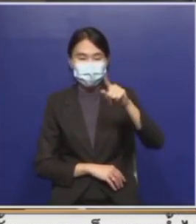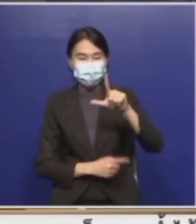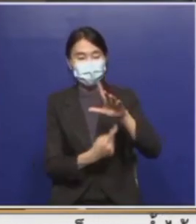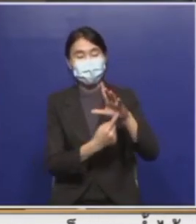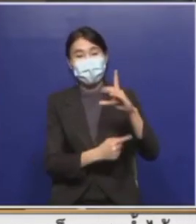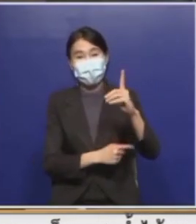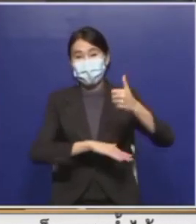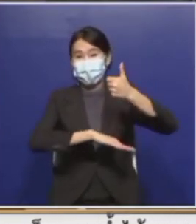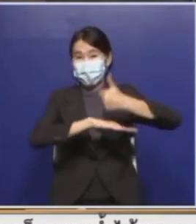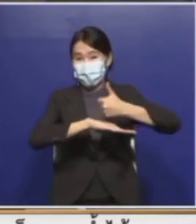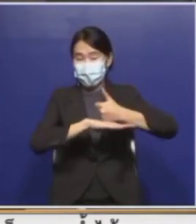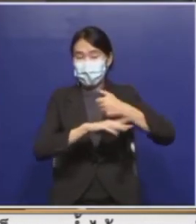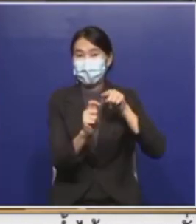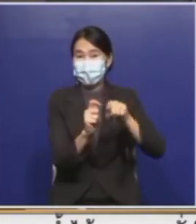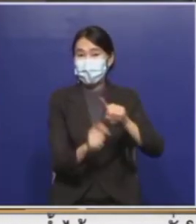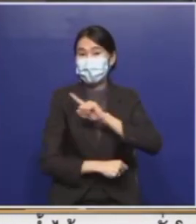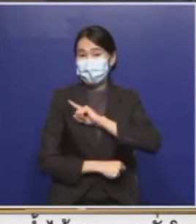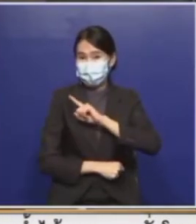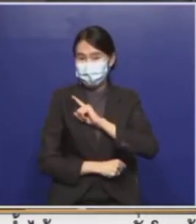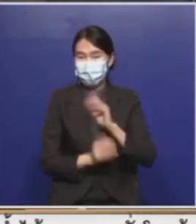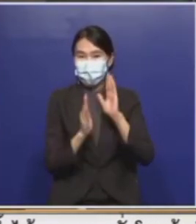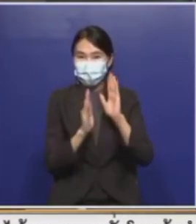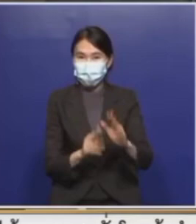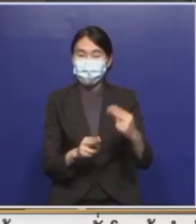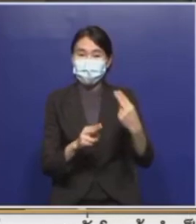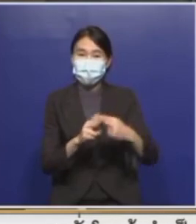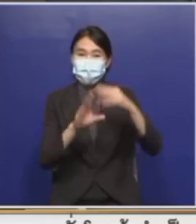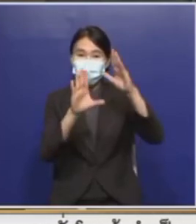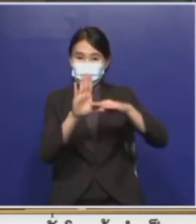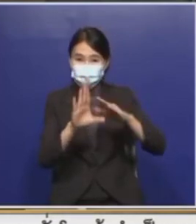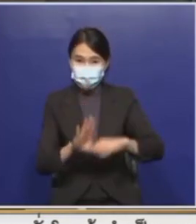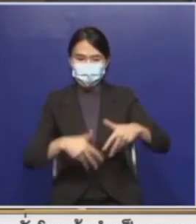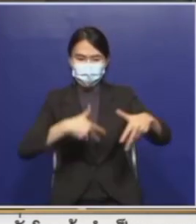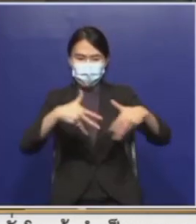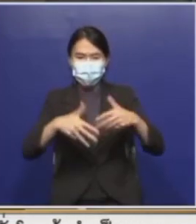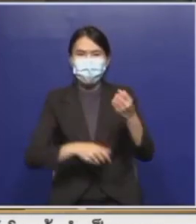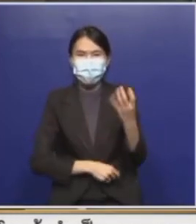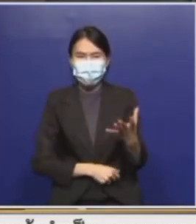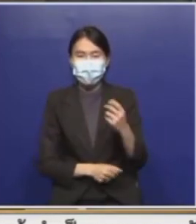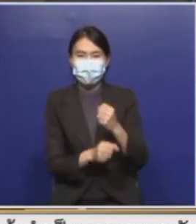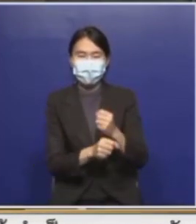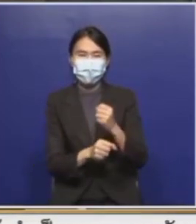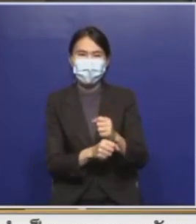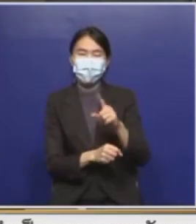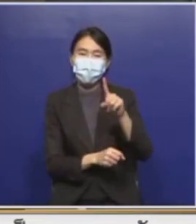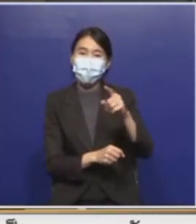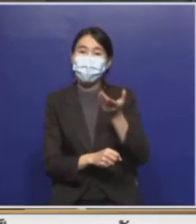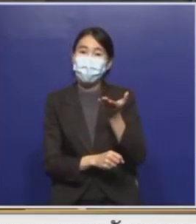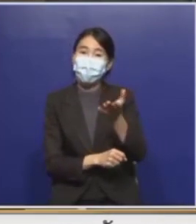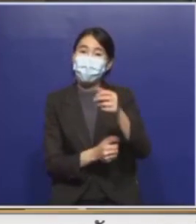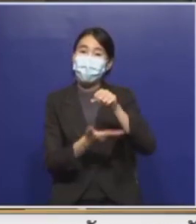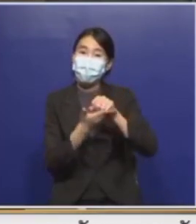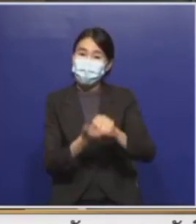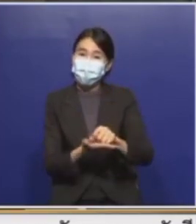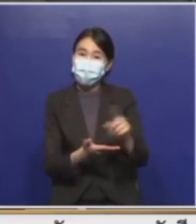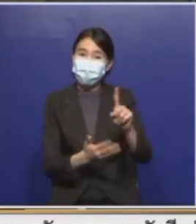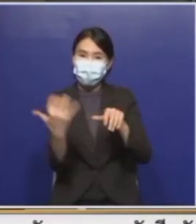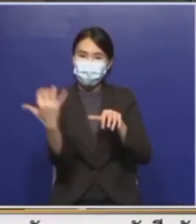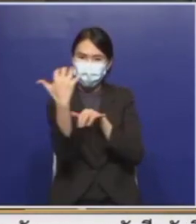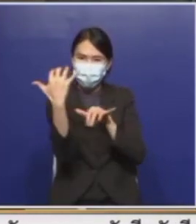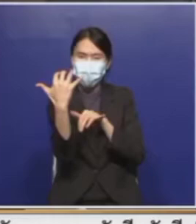รัผู้ชอบงานทําเบีนประชาชนสูงใหญ่แล้เวลาทํางานก็ตองมารับ ต้ใช้เครื่องมอ ใช้ CONPOOTER